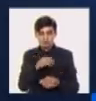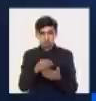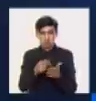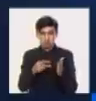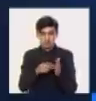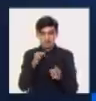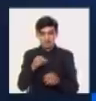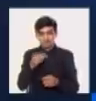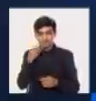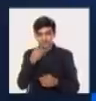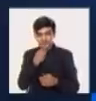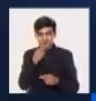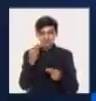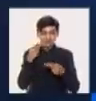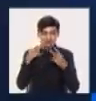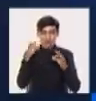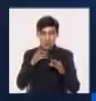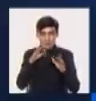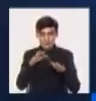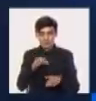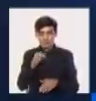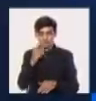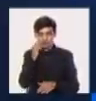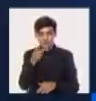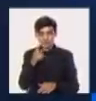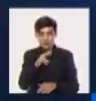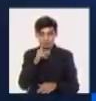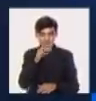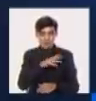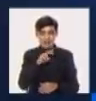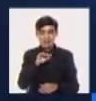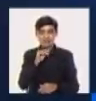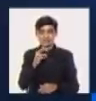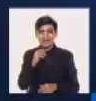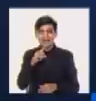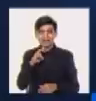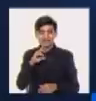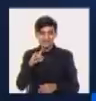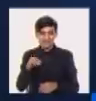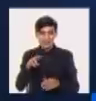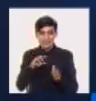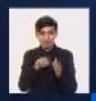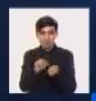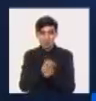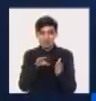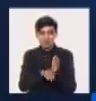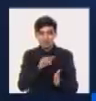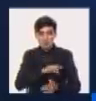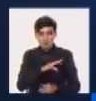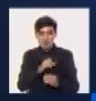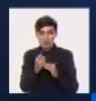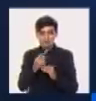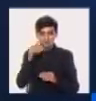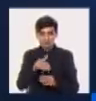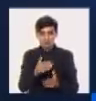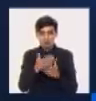Опадалап сататын дүкенде жерасты дәріханасын ашқан екі азамат лицензиясыз жұмыс істеп келген. Заңсыз дәріханадан 11 мыңнан артық дәрі-дәрмек